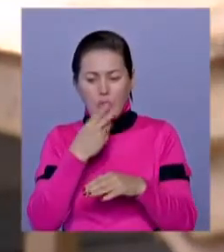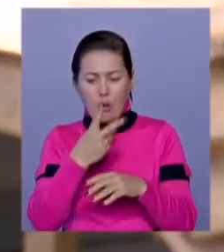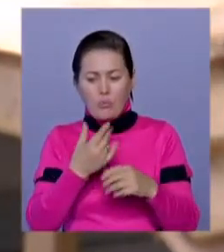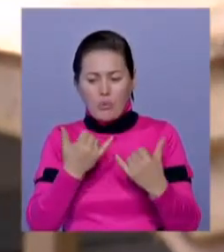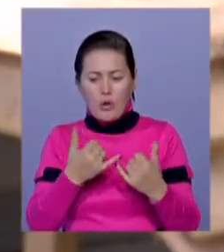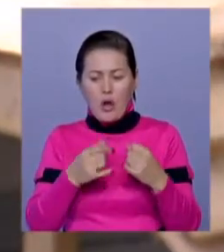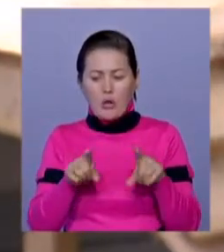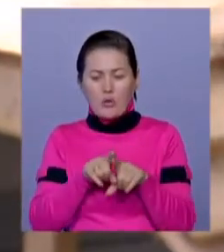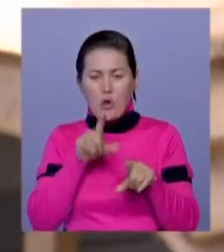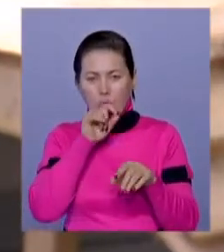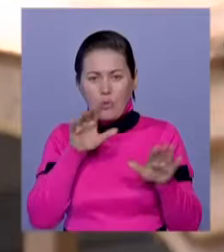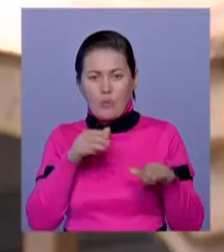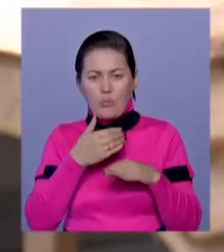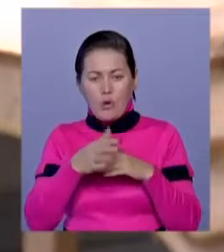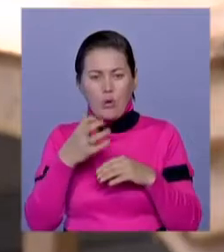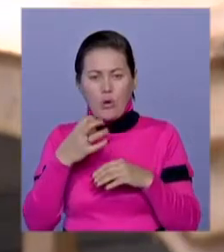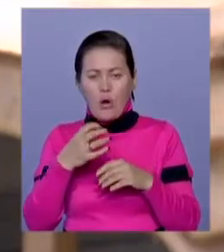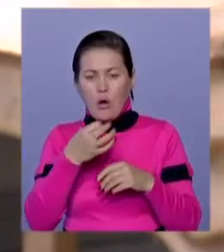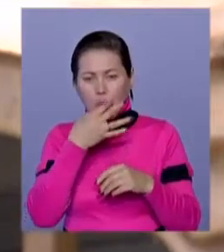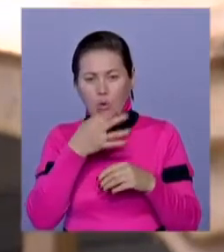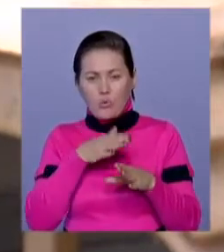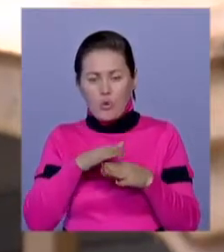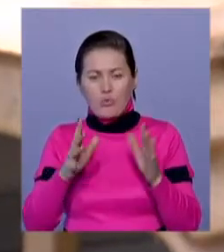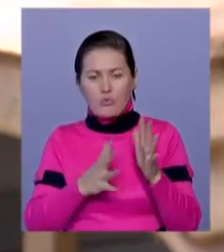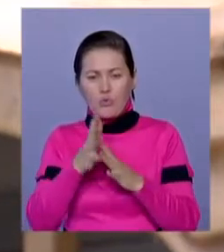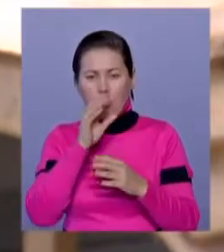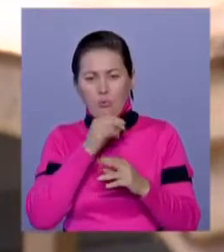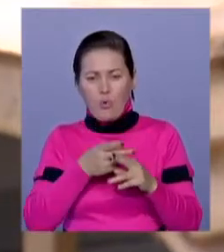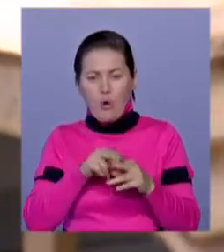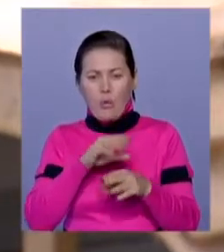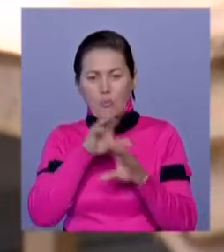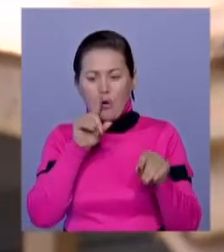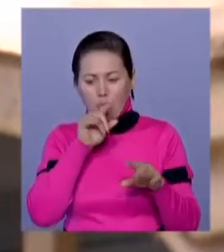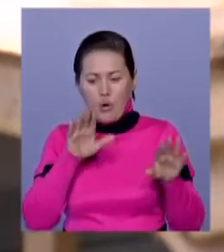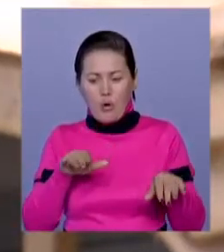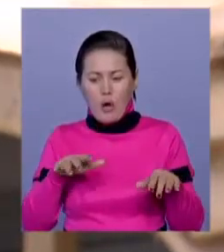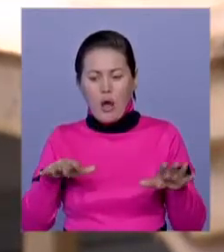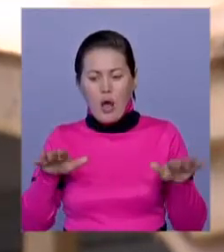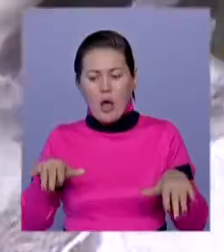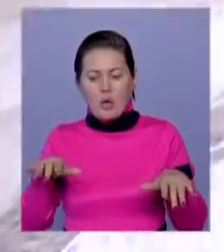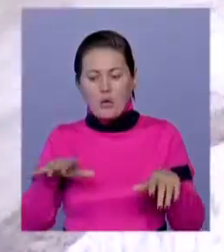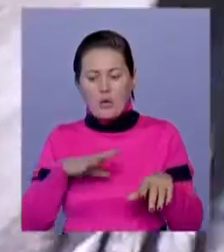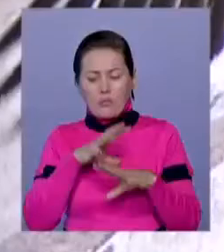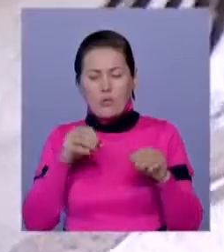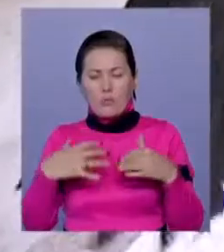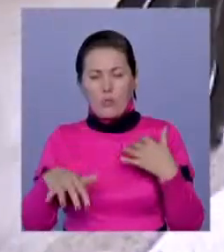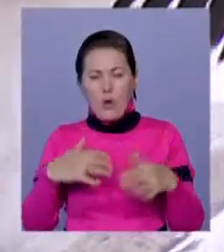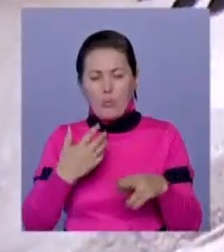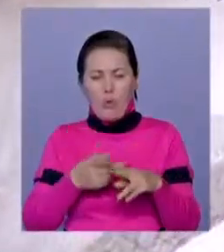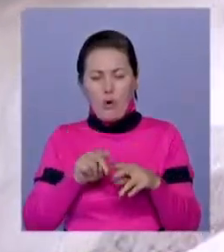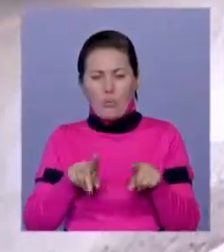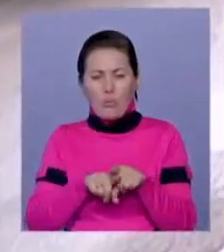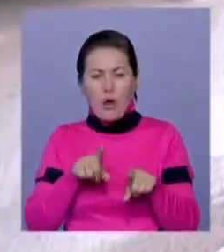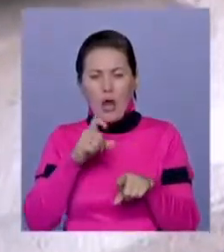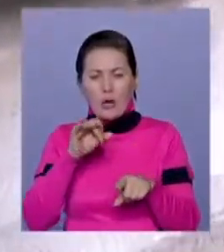биыл бір қазандар кеш жұмыртқалап, балапандары толық жетіліп өспей қалған. Барлығы ұша алады, бірақ қанаттары әлсіз. Мамандардың айтуынша,